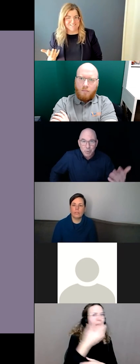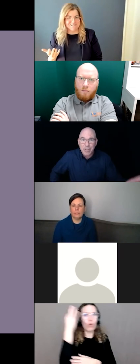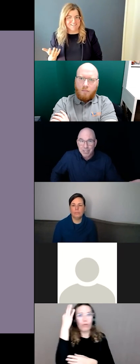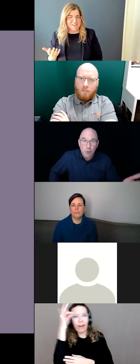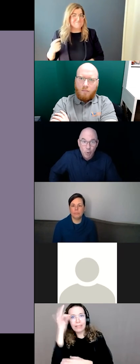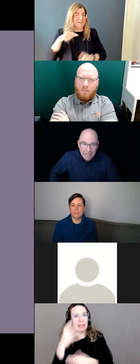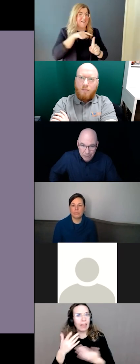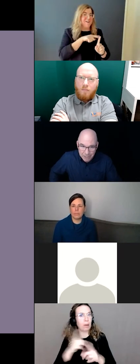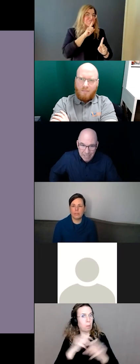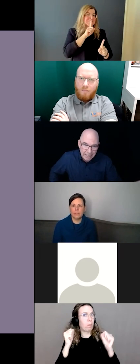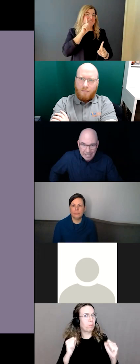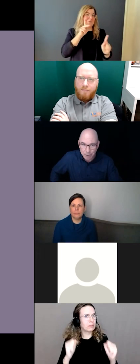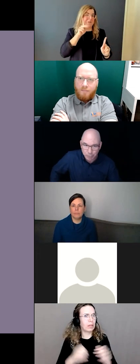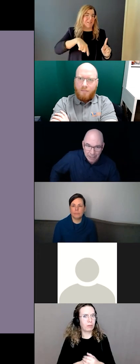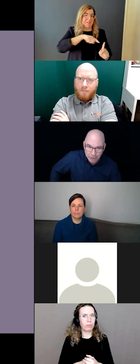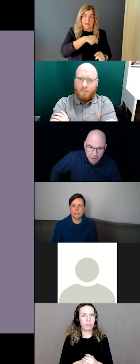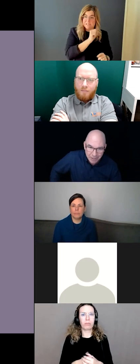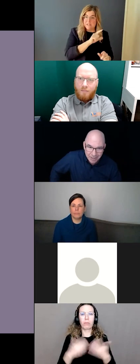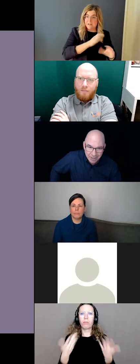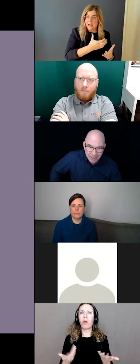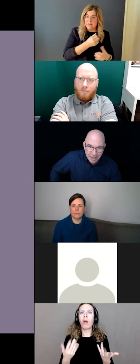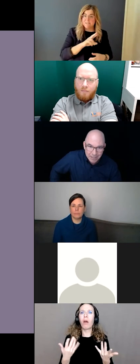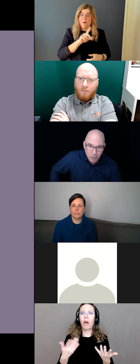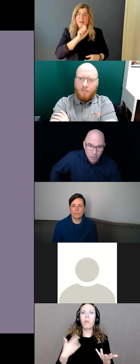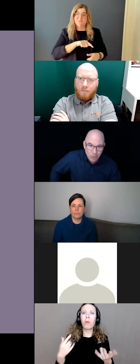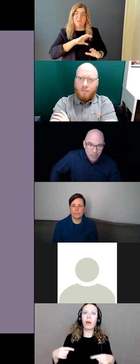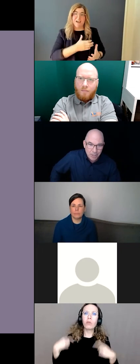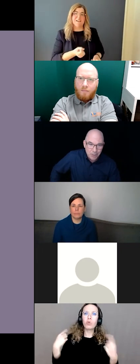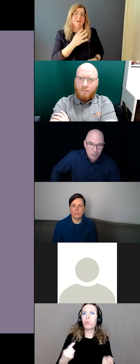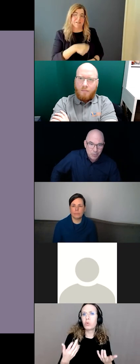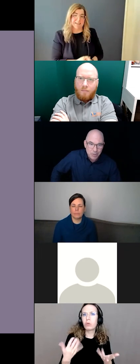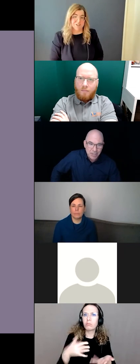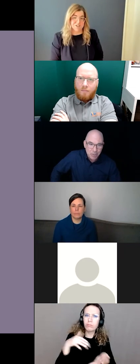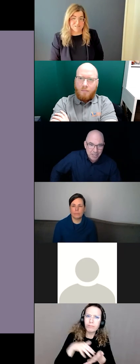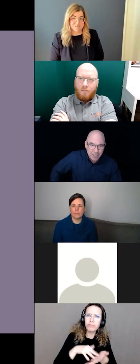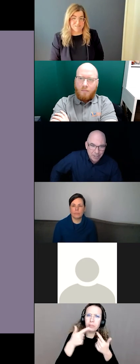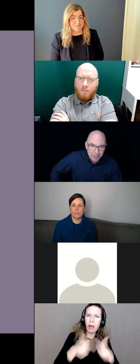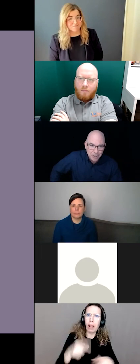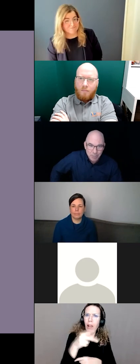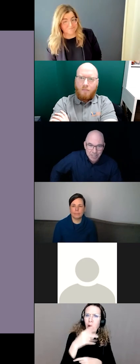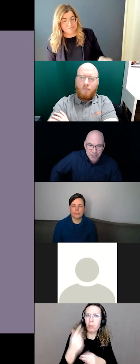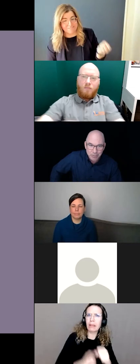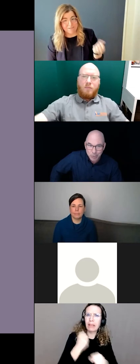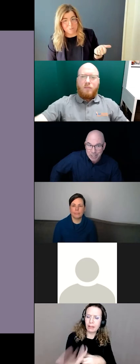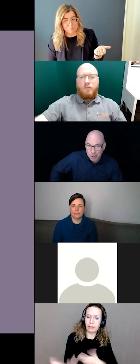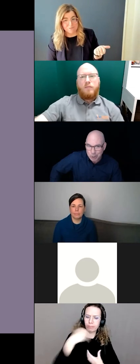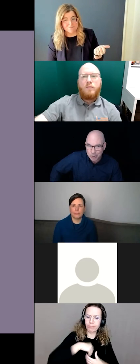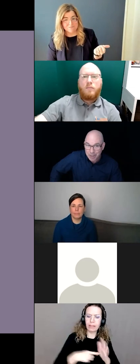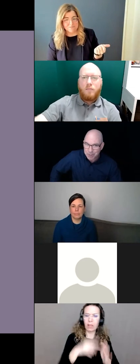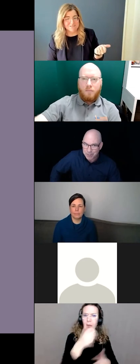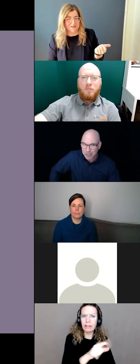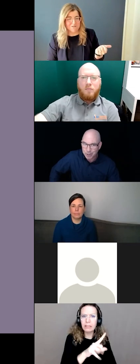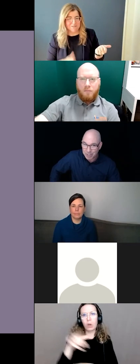Mais pour combien d'années est-ce que tu as étudié ta propre langue? Quand tu penses au ASL ou LSQ, combien d'années est-ce que